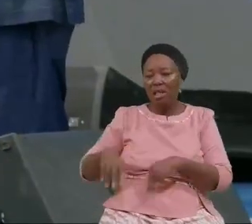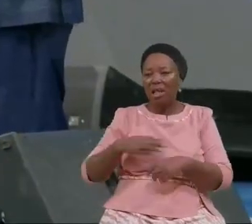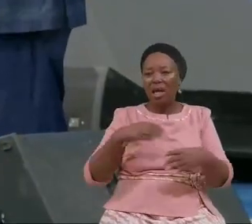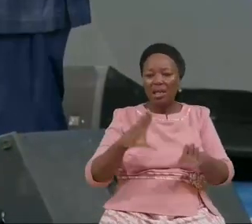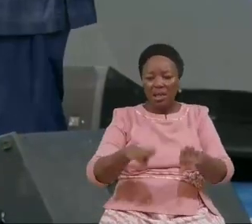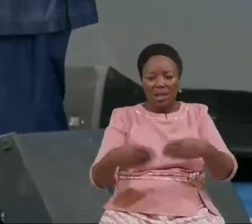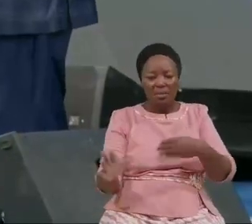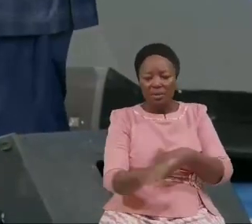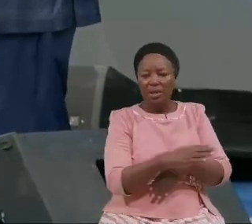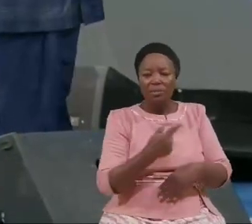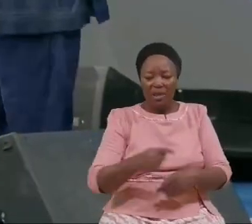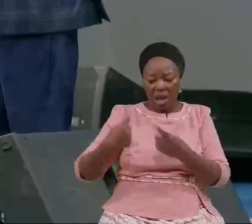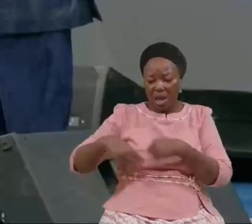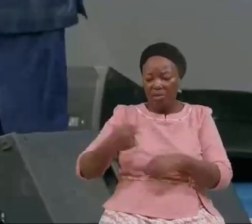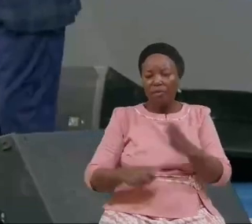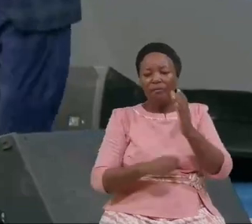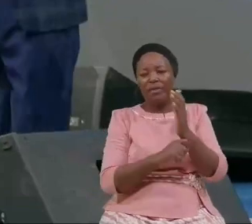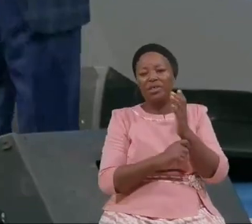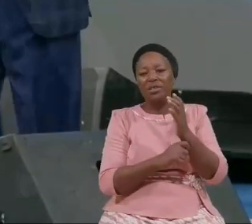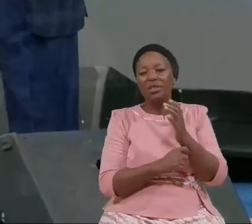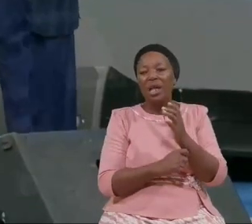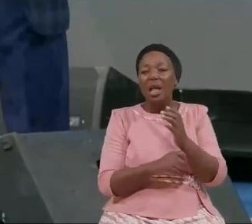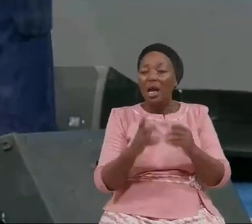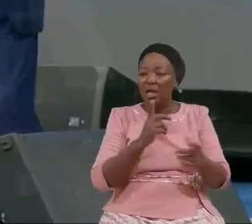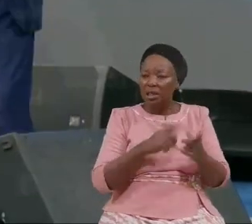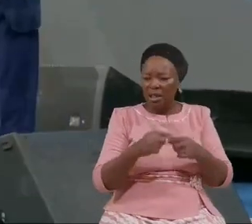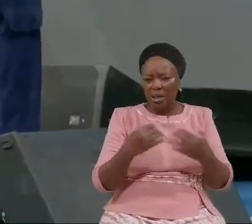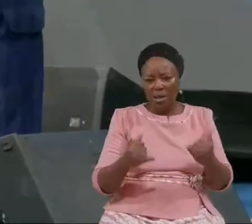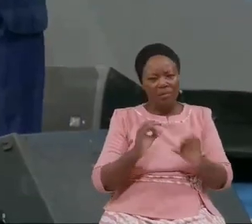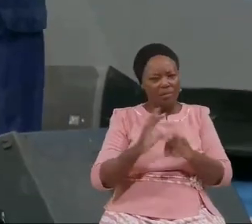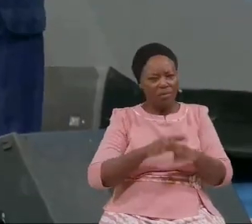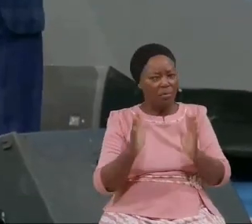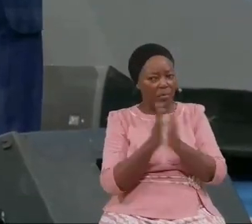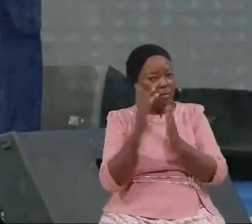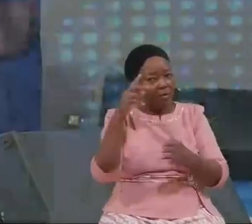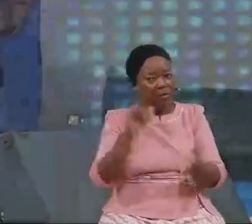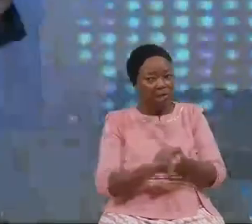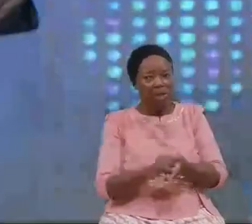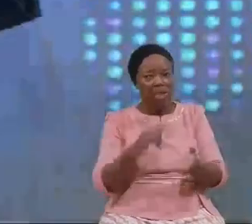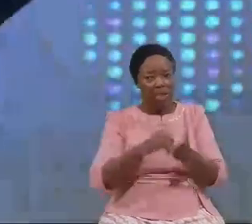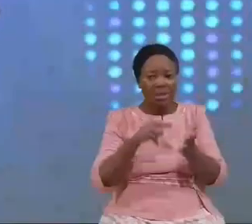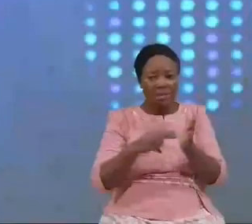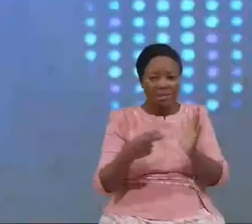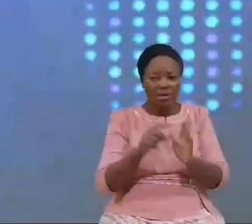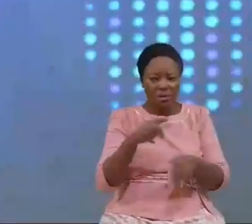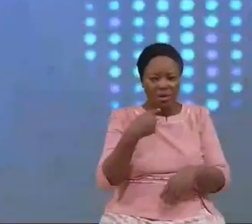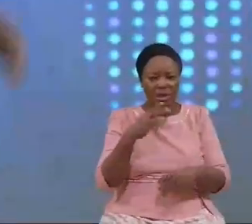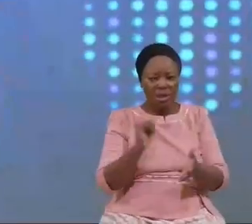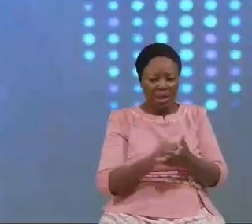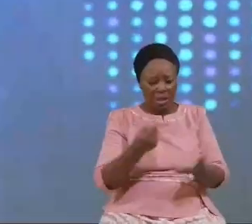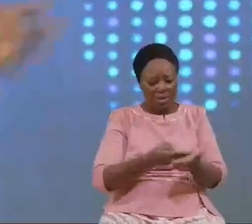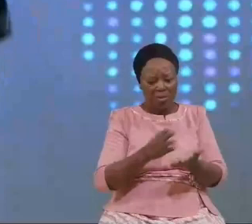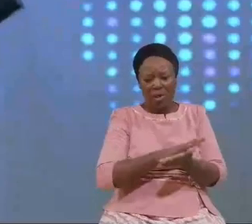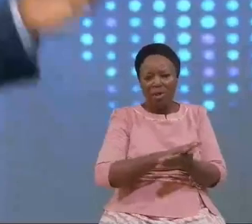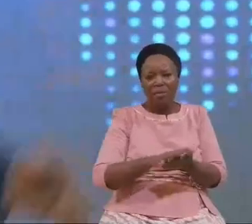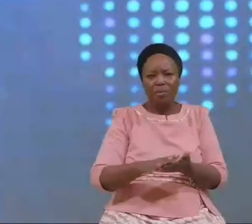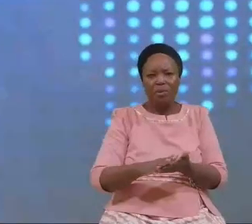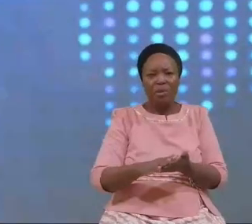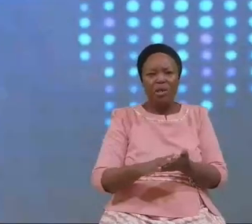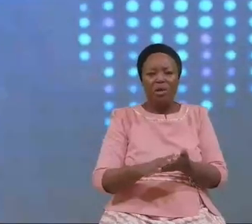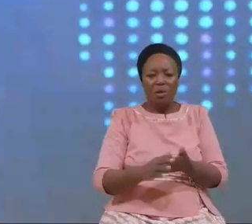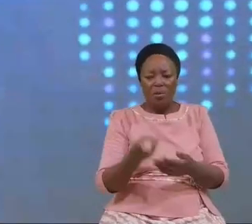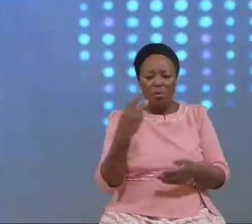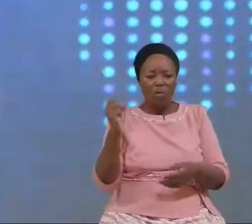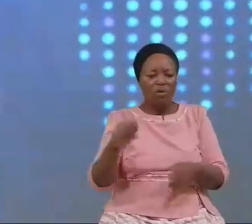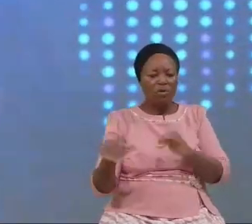dans le cœur de pierre ne le donne pas le cœur de Pierre si tu pries à que le Saint-Esprit